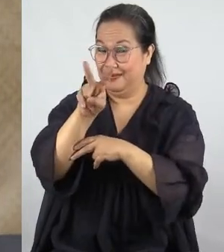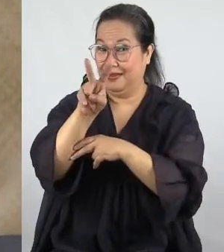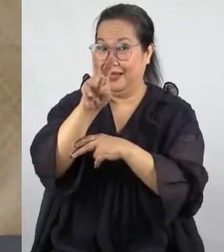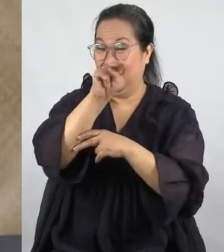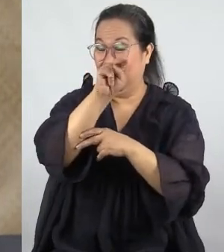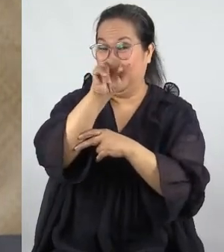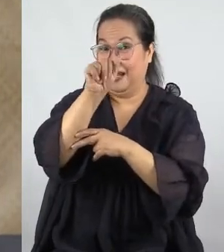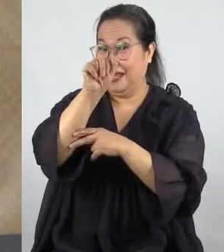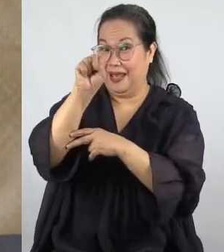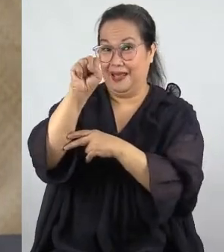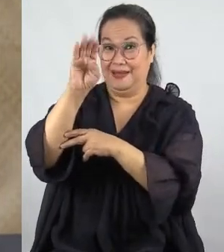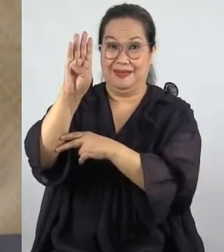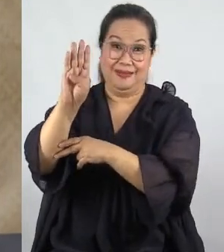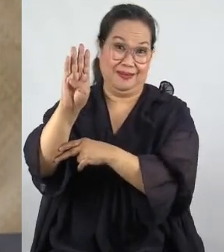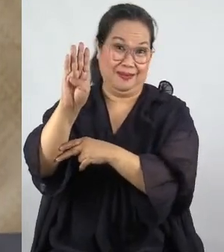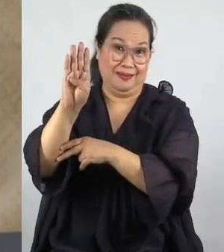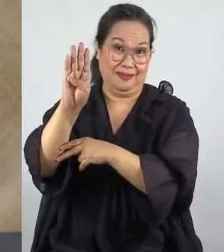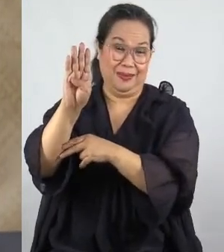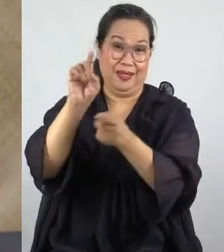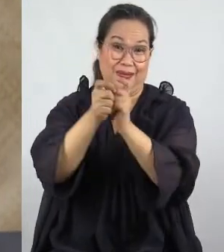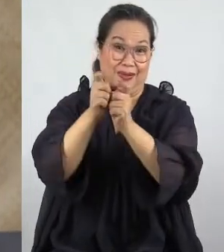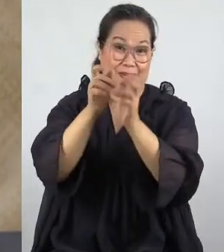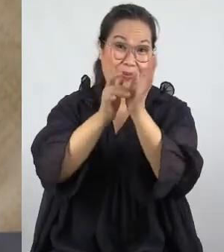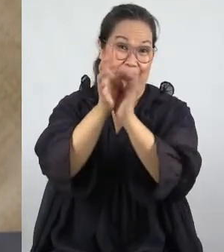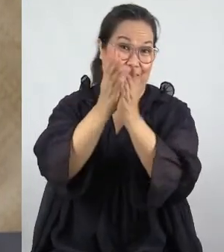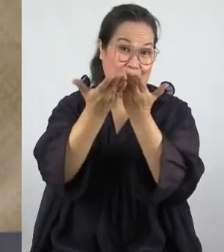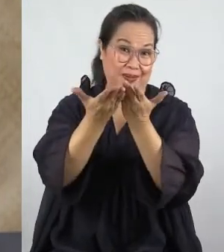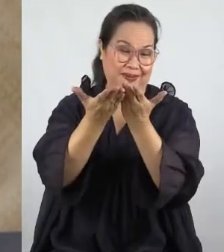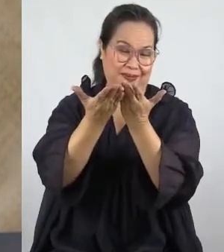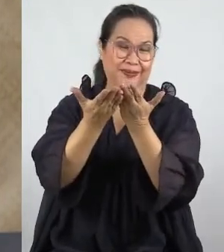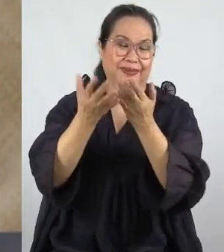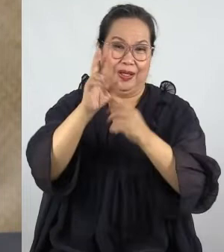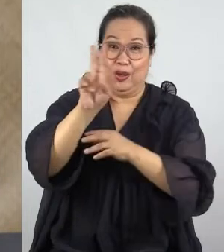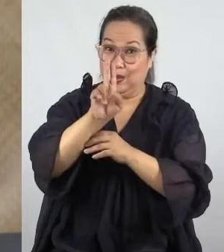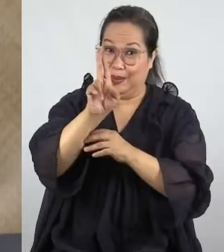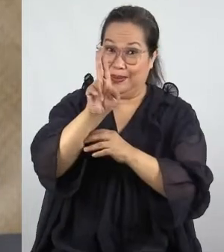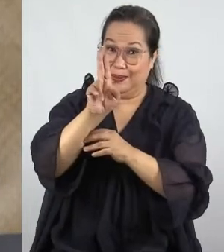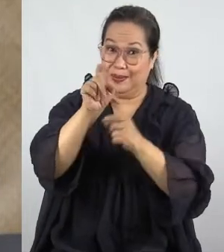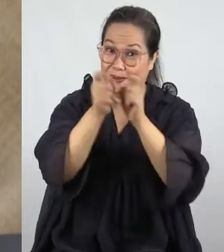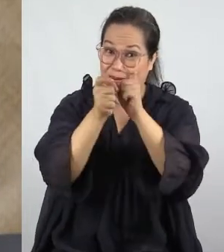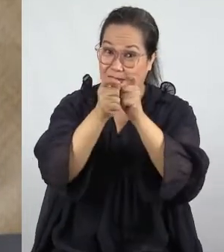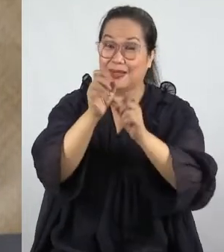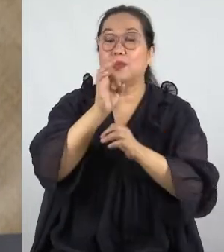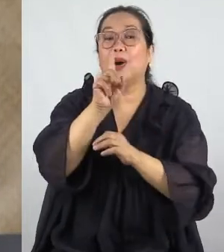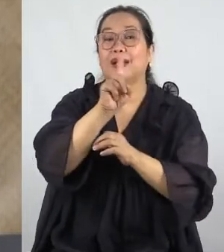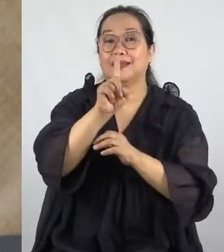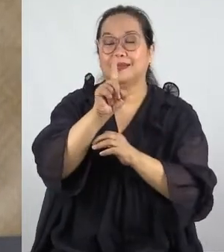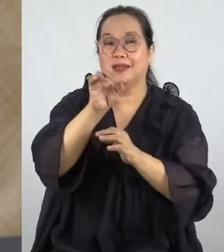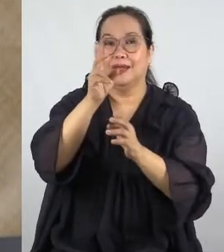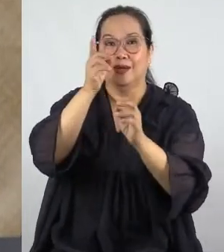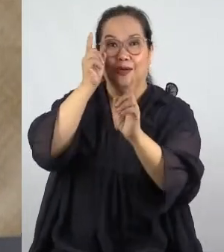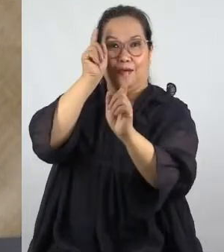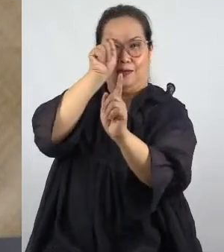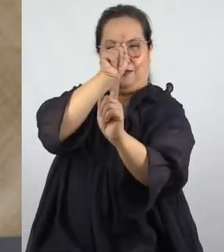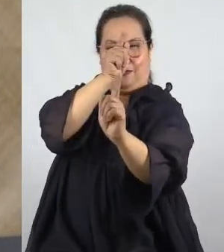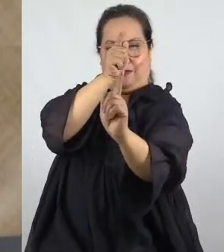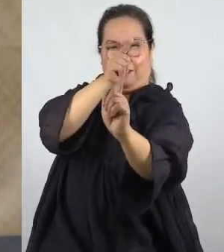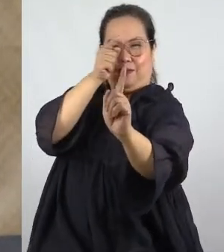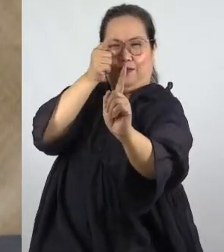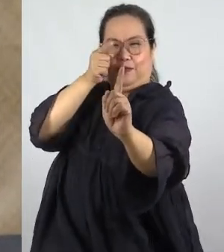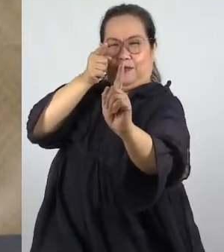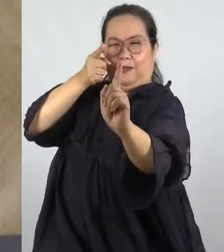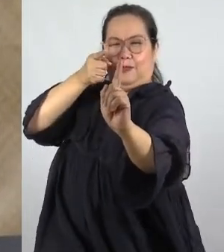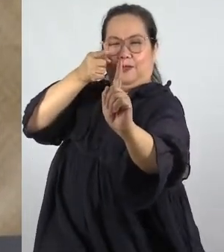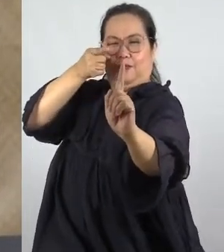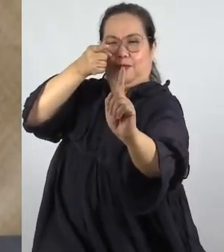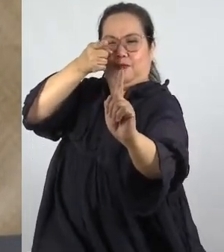NASB, New American Standard Bible. Ang ginamit nilang translation ay ganito, fixing our